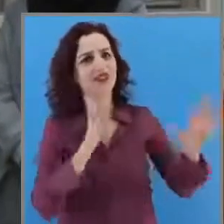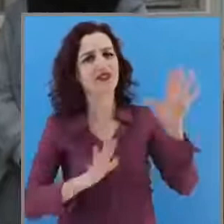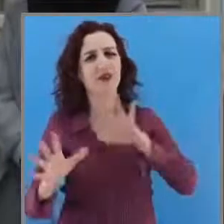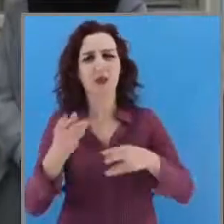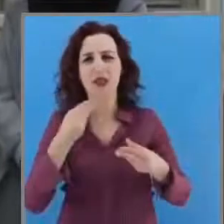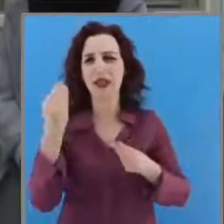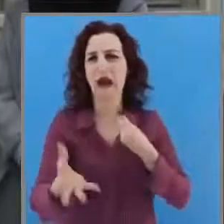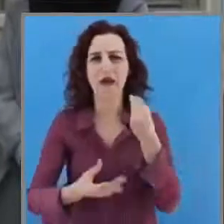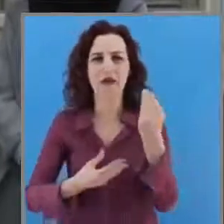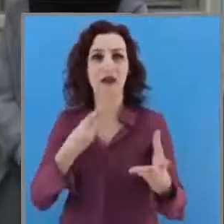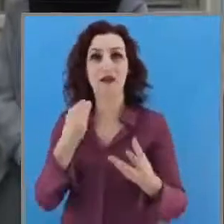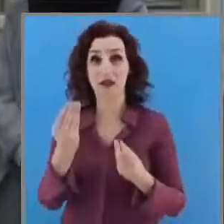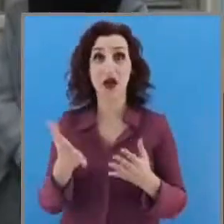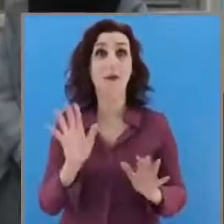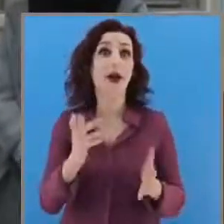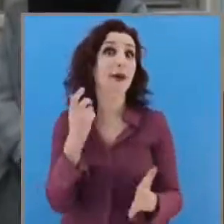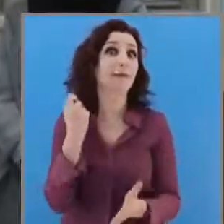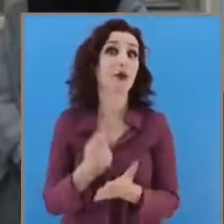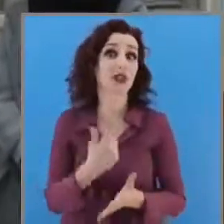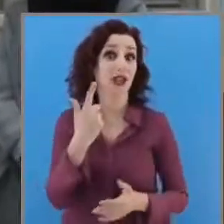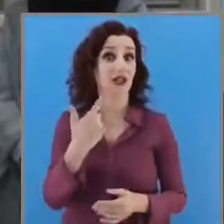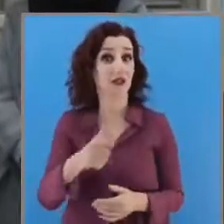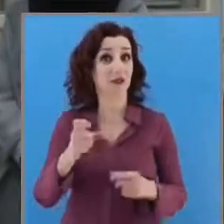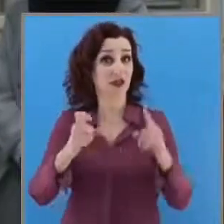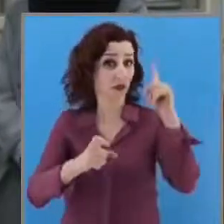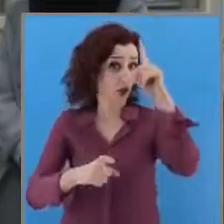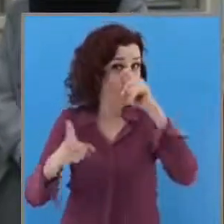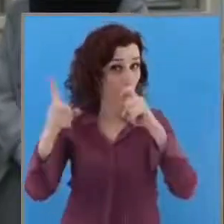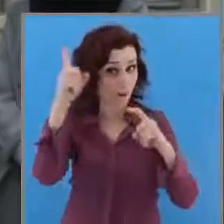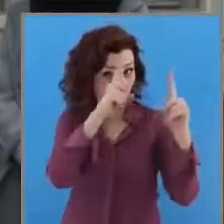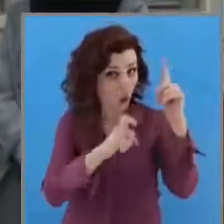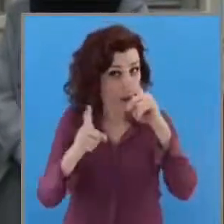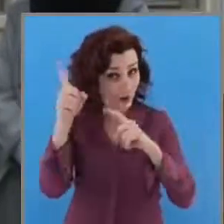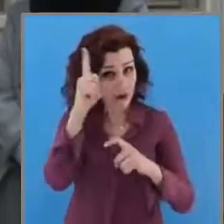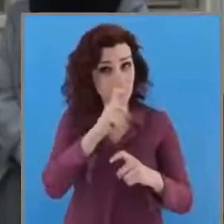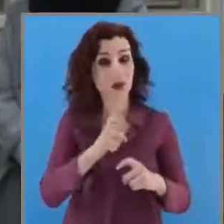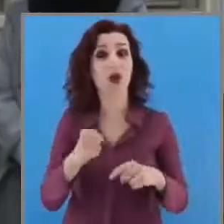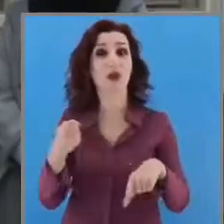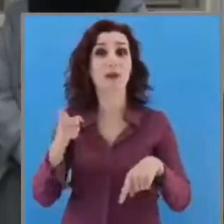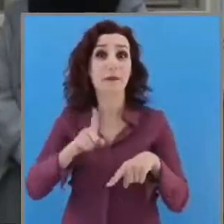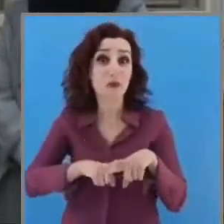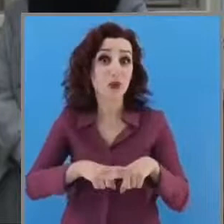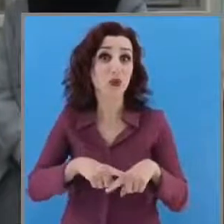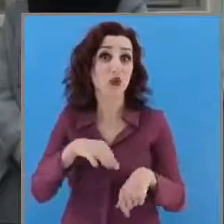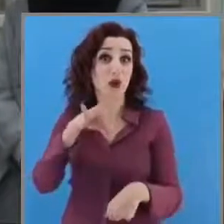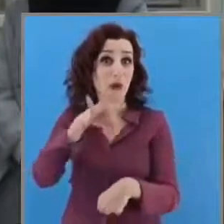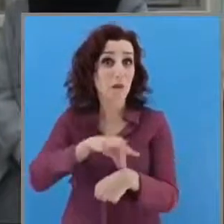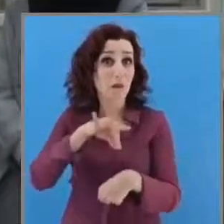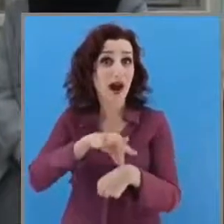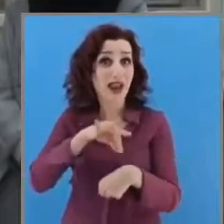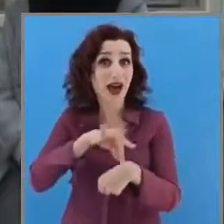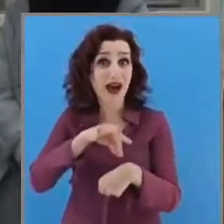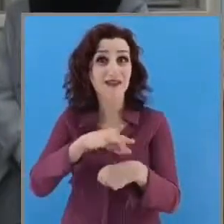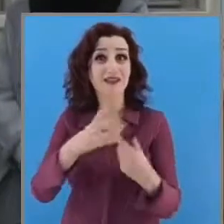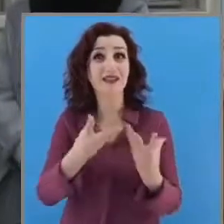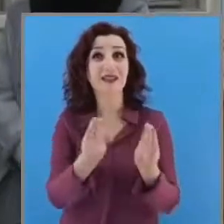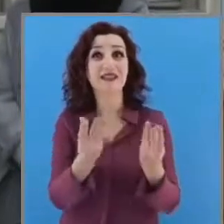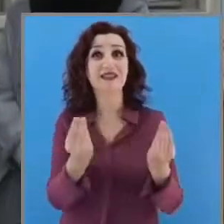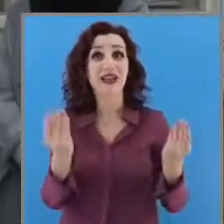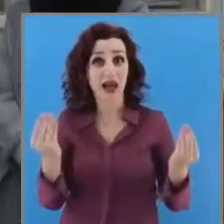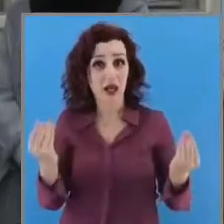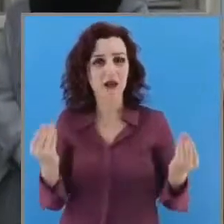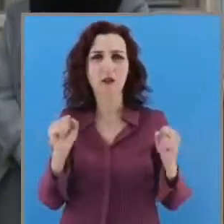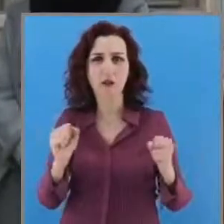vista anche il numero altissimo di pazienti positivi, magari asintomatici e